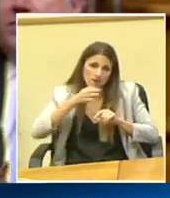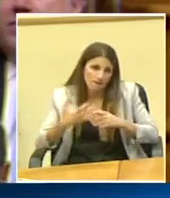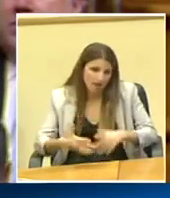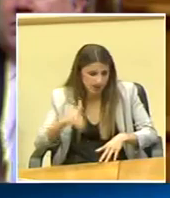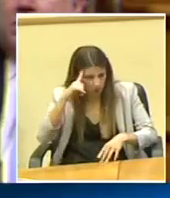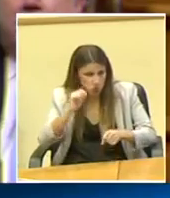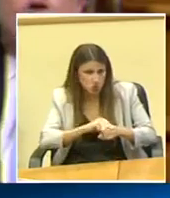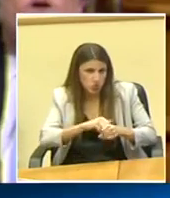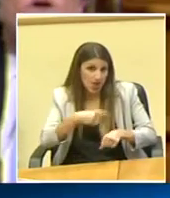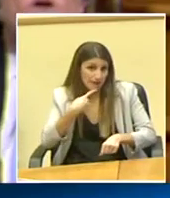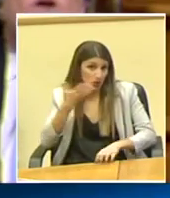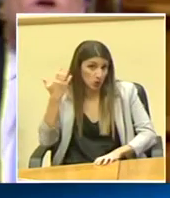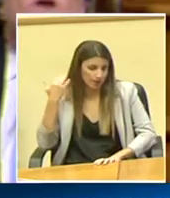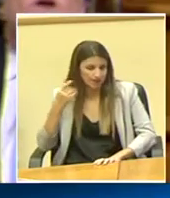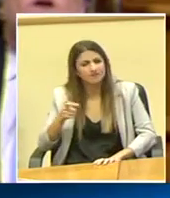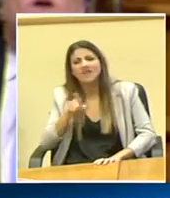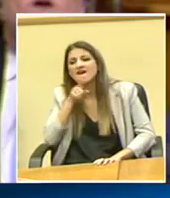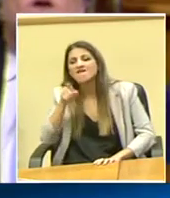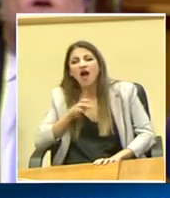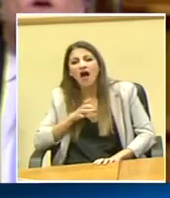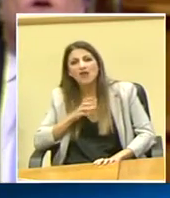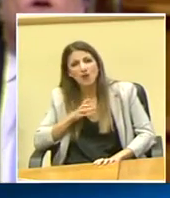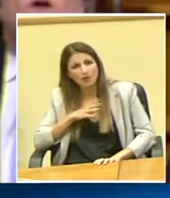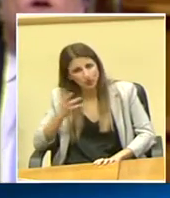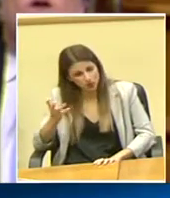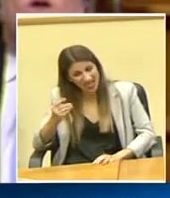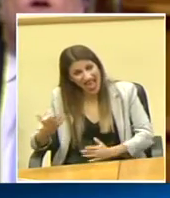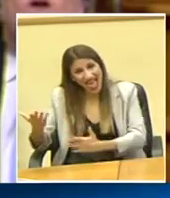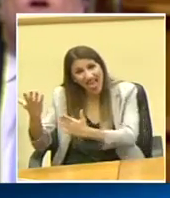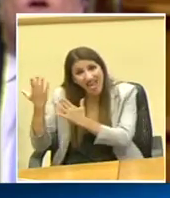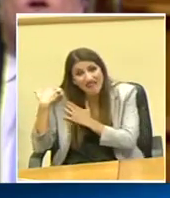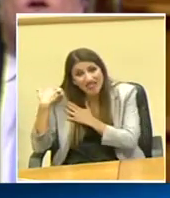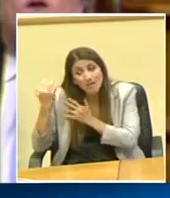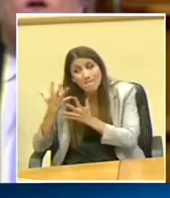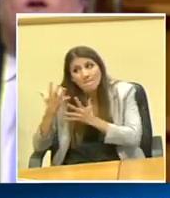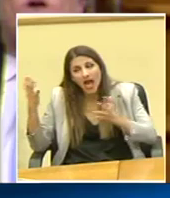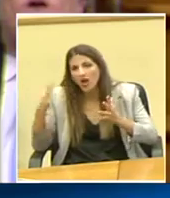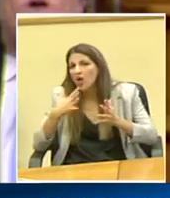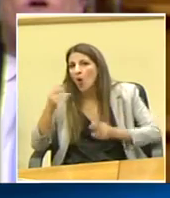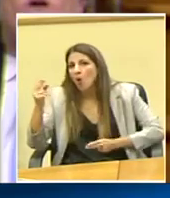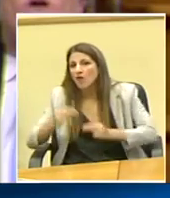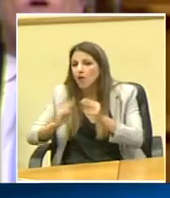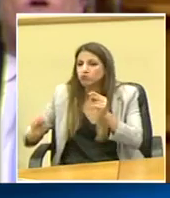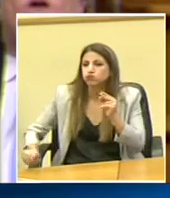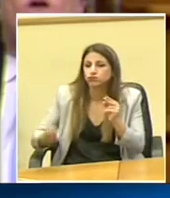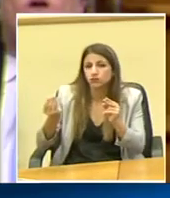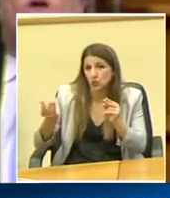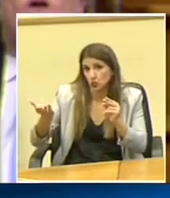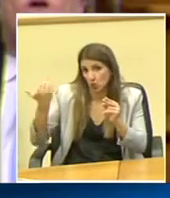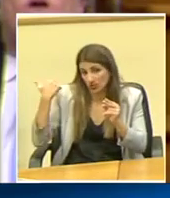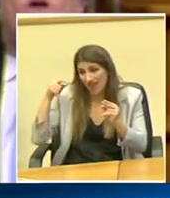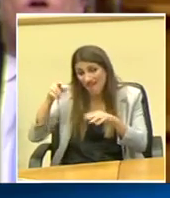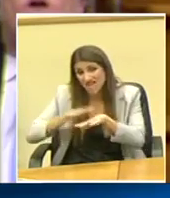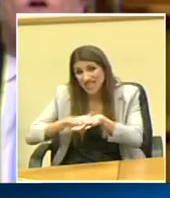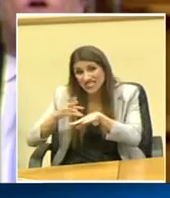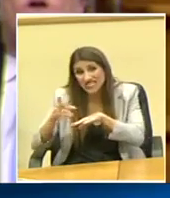Αυτός λοιπόν ο άνθρωπος, ο οποίος έχει μεγάλη ευθύνη για τη γέννηση του προβλήματος αυτού που ταλανίζει την εξωτερική μας πολιτική,